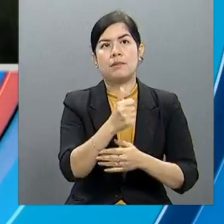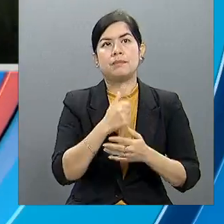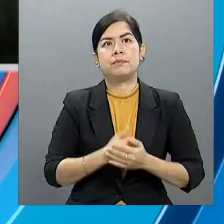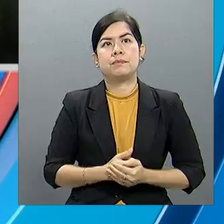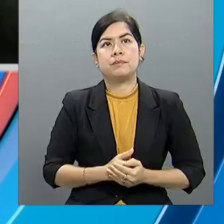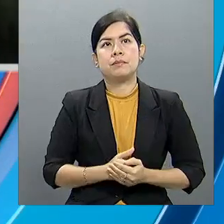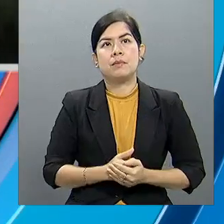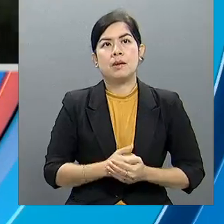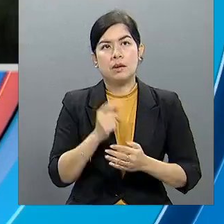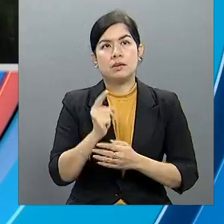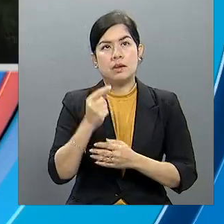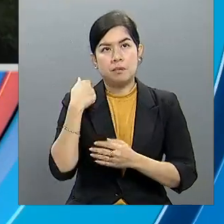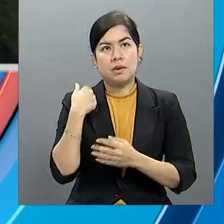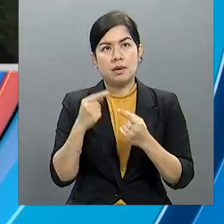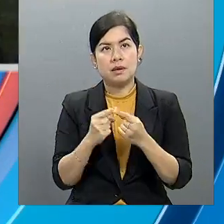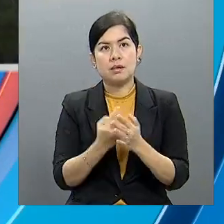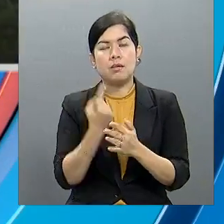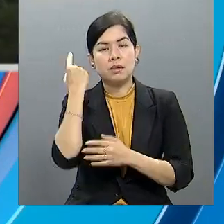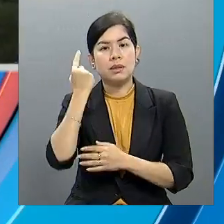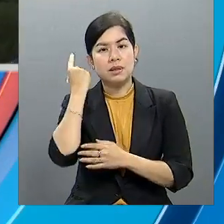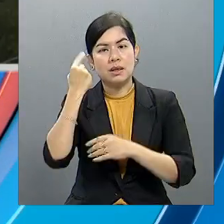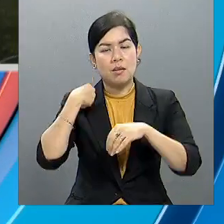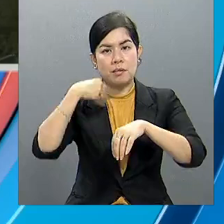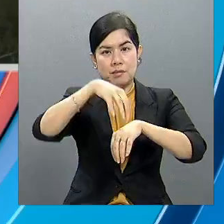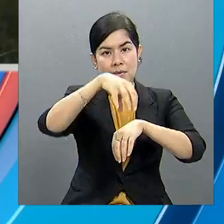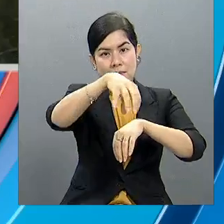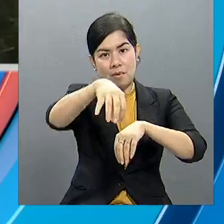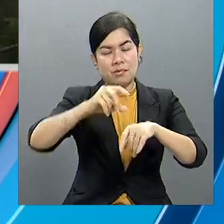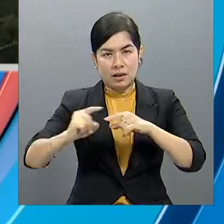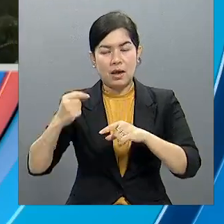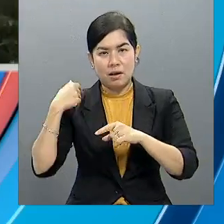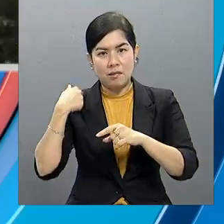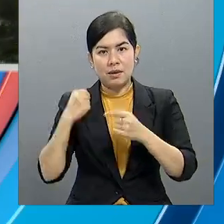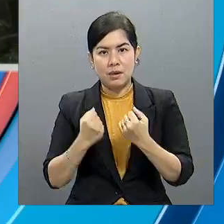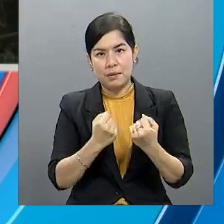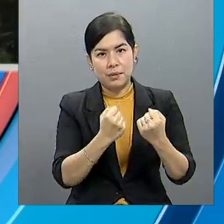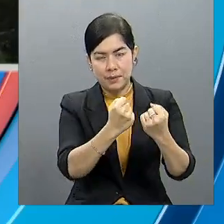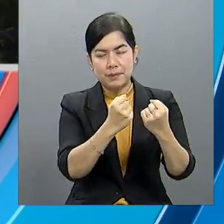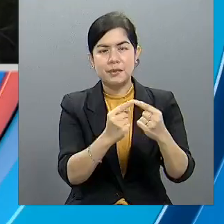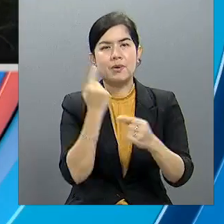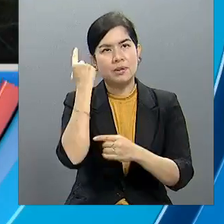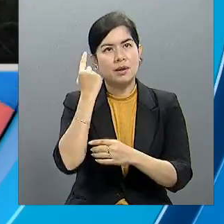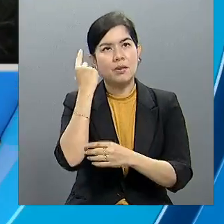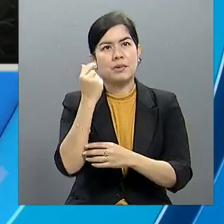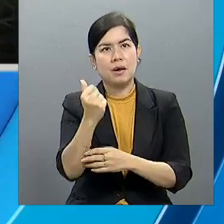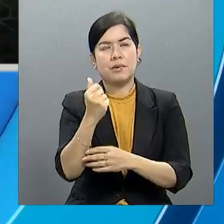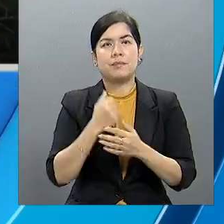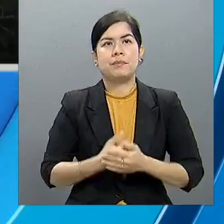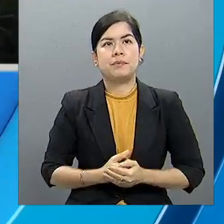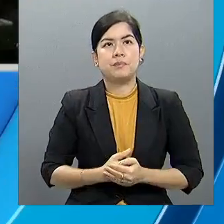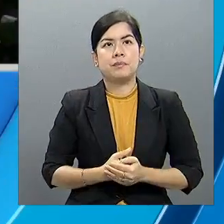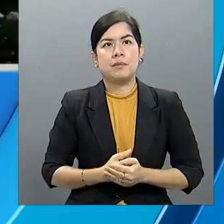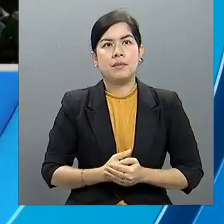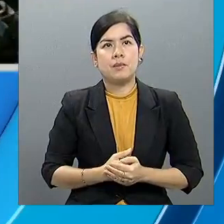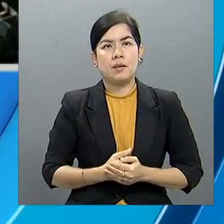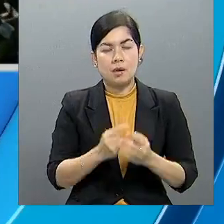เที่วอมที่เที่วอนข้แต่เราตั้งใจเป็ดีน้มาจค่ะเข้าใจแล้วถาจะบอกวอย่นี้นะคะช่วงเวาที่ผ่านมาห